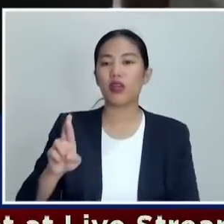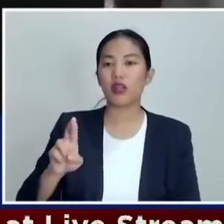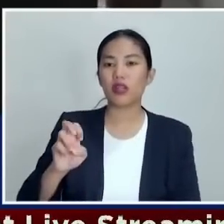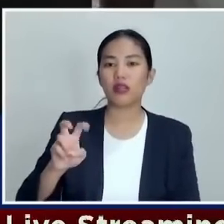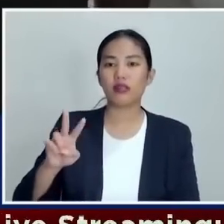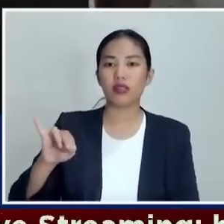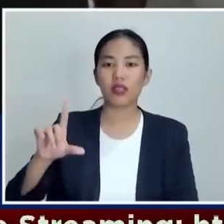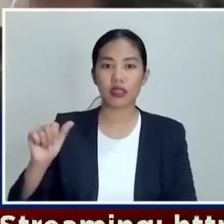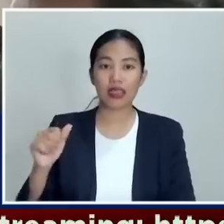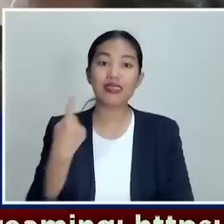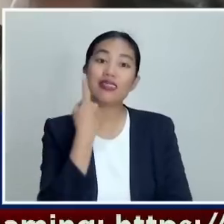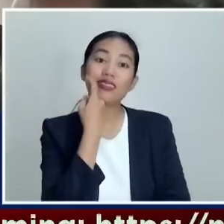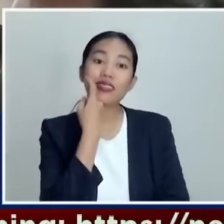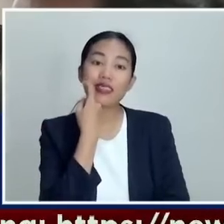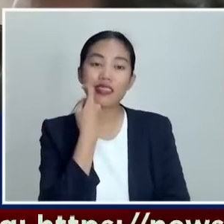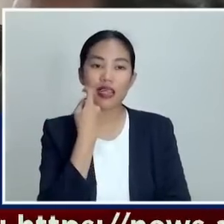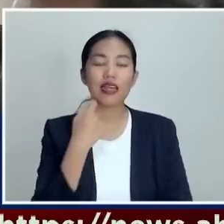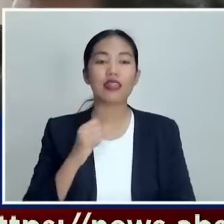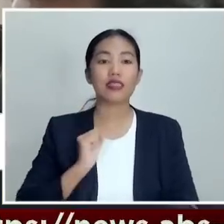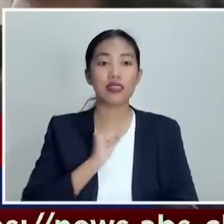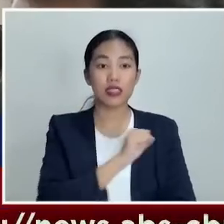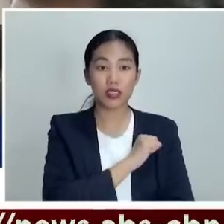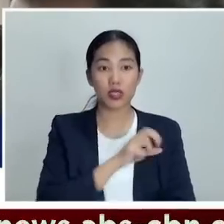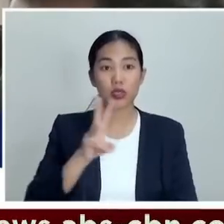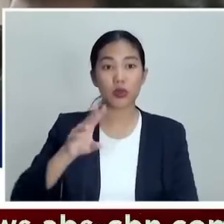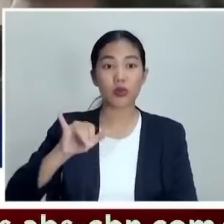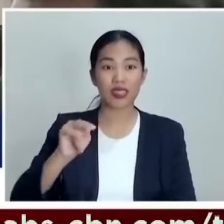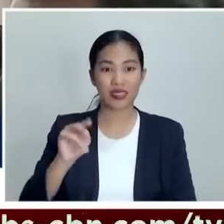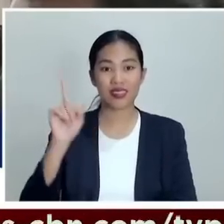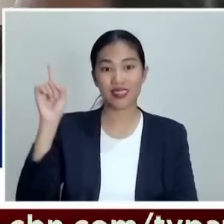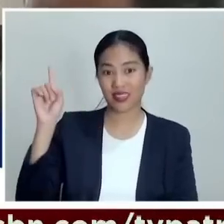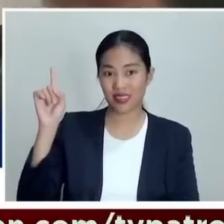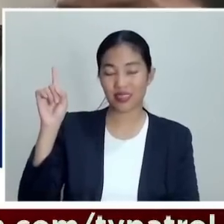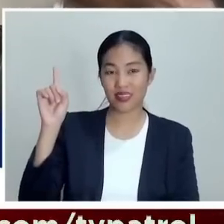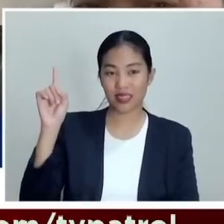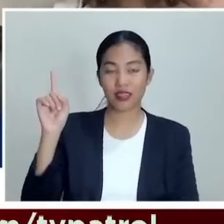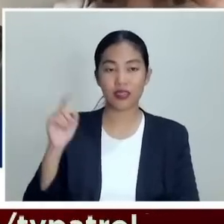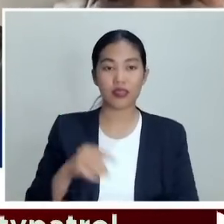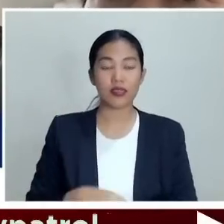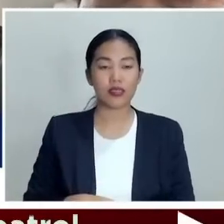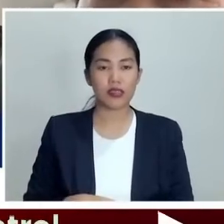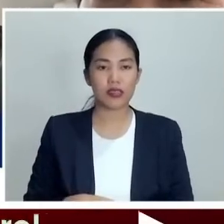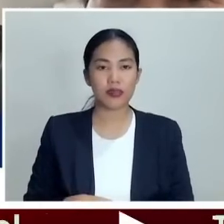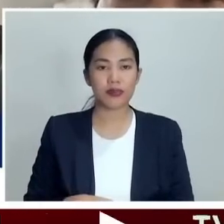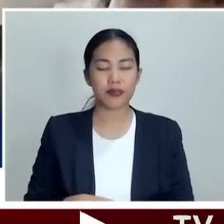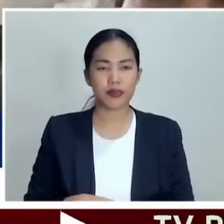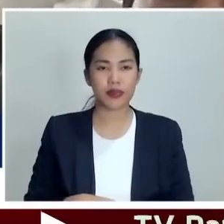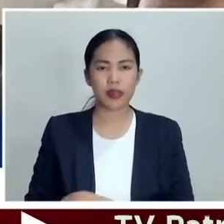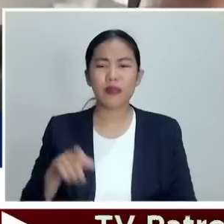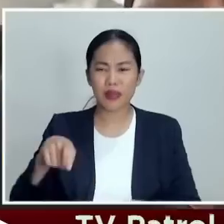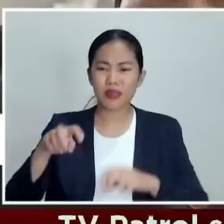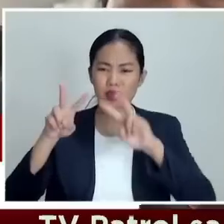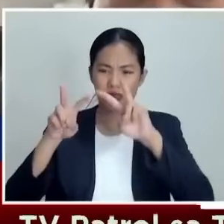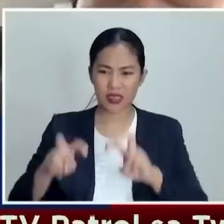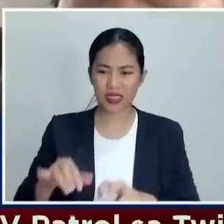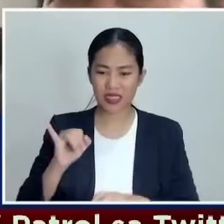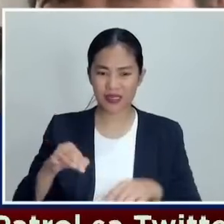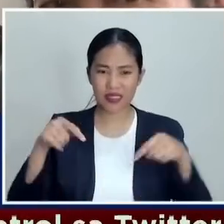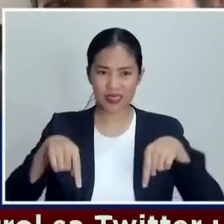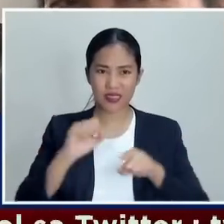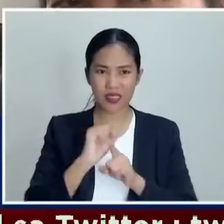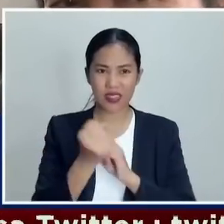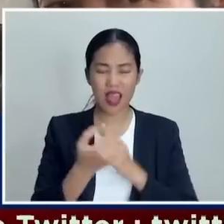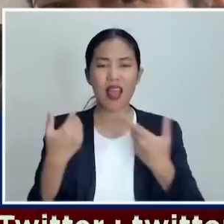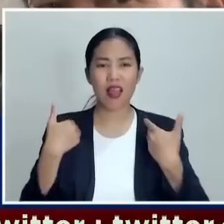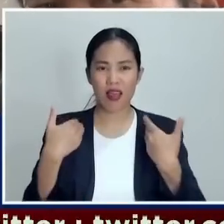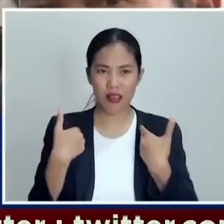Sherwin Gatchalian. Ito dapat matignan mabuti kasi kung ganito ang sitwasyon, meron talagang criminal liability